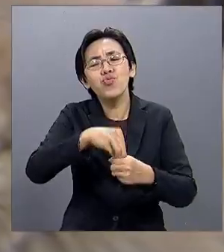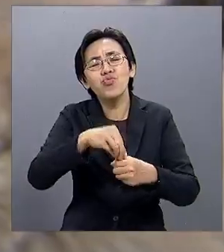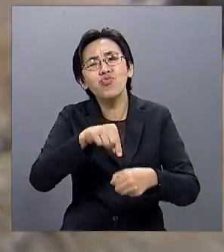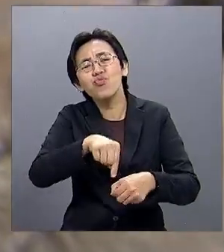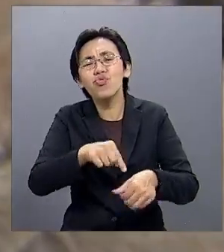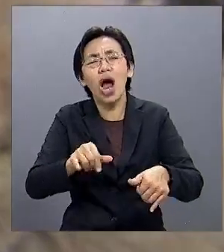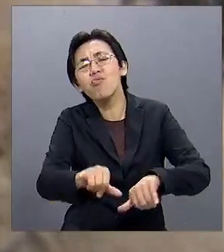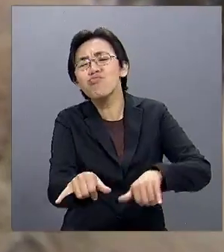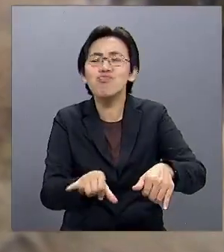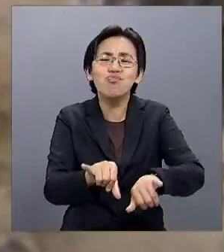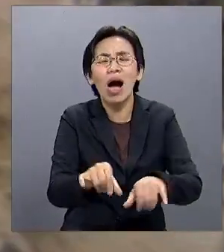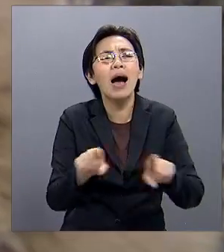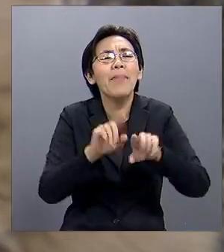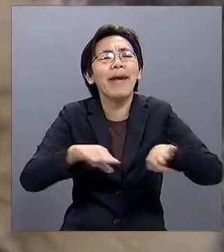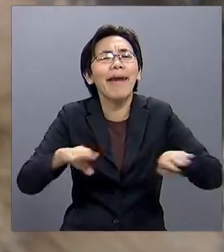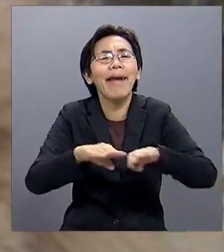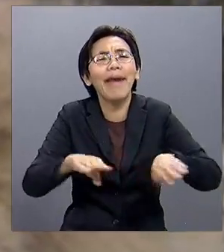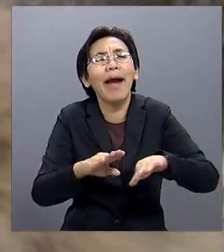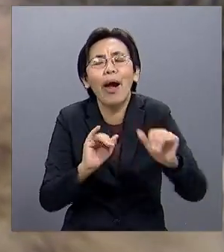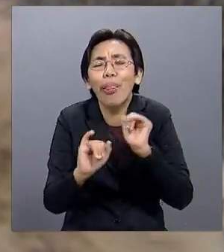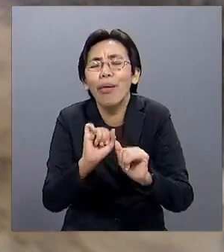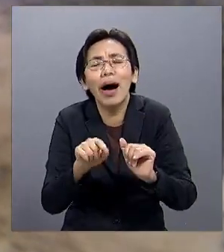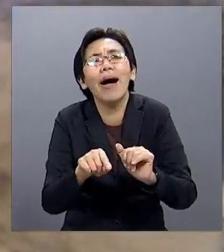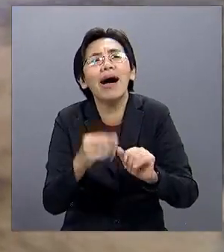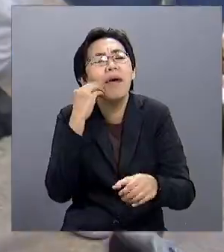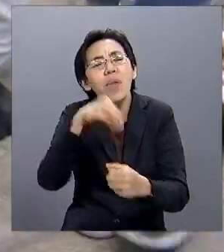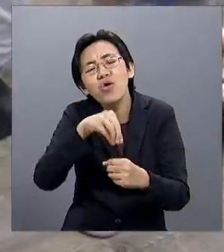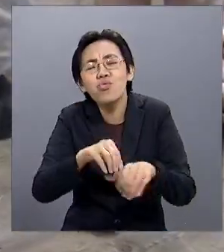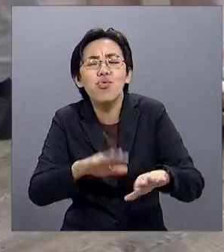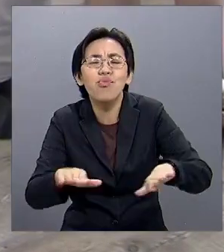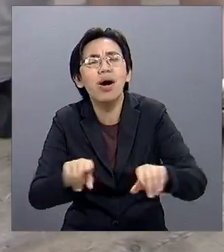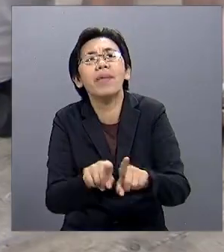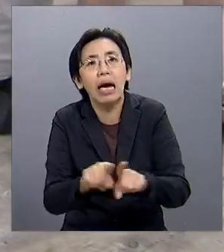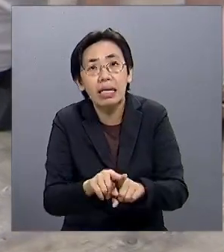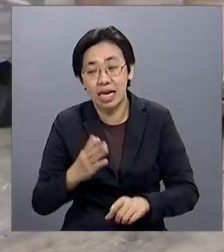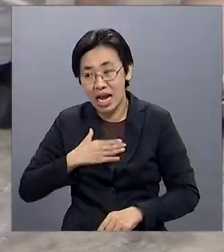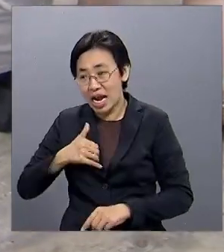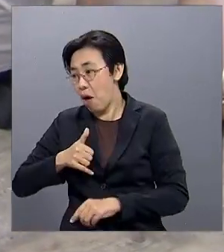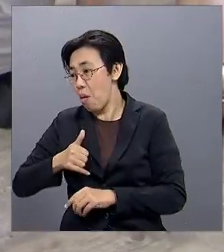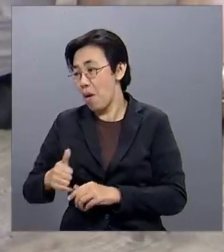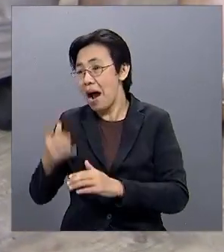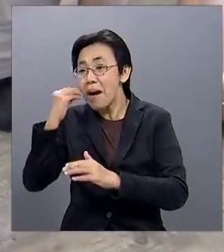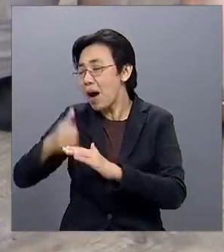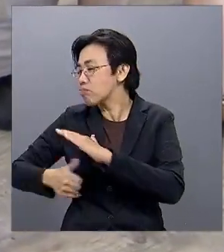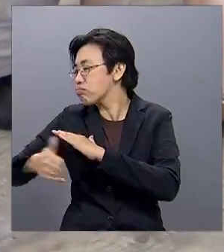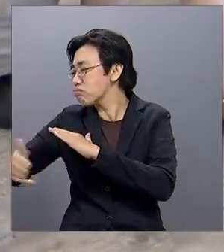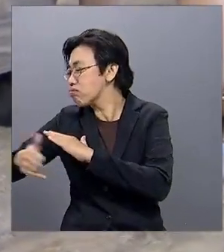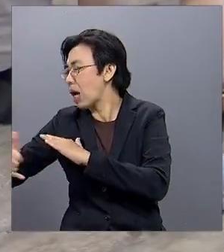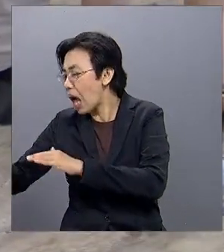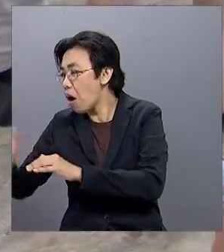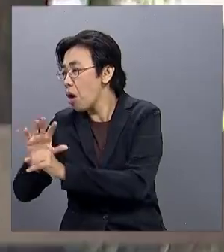เล็กๆที่แบบอยู่ในบ้านไม่ได้ออกไปไหนอ่ะแล้วเราเนี่ยไปข้างนอกไปนู่นไปนี่แล้วเราเอาโรคมาติดกับเด็กที่บ้